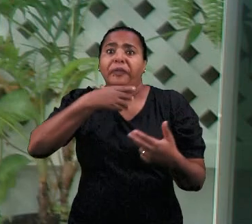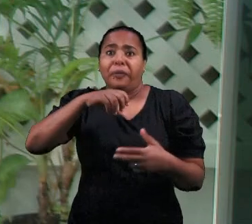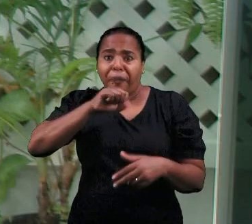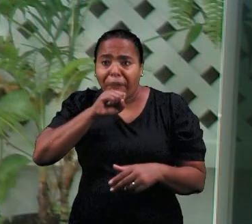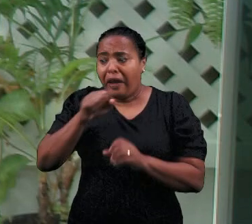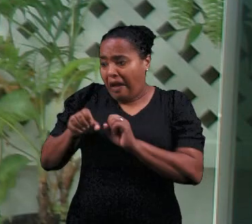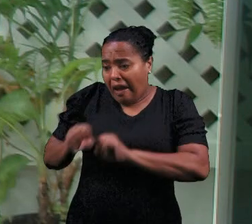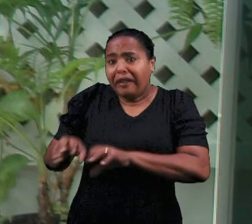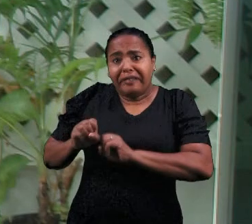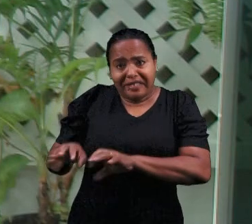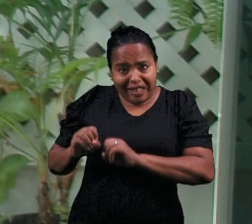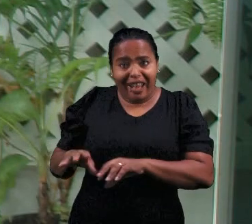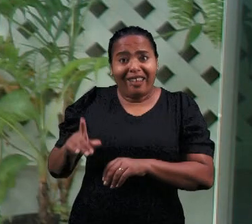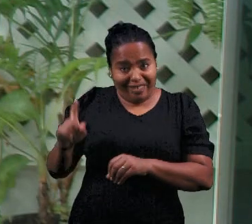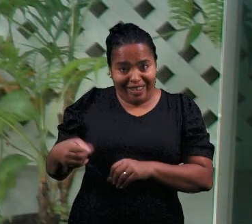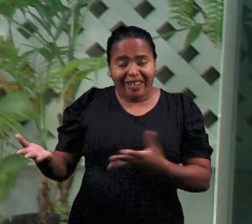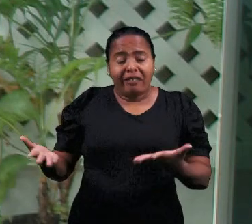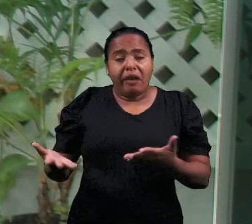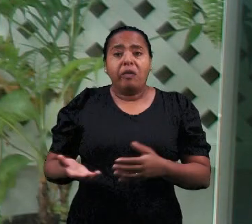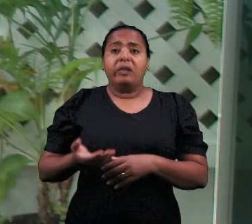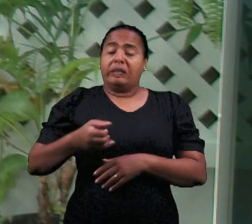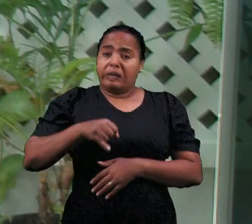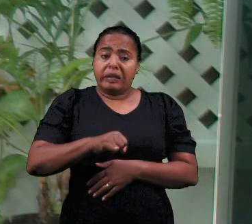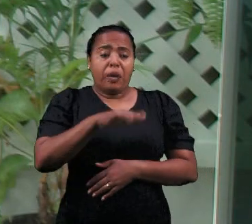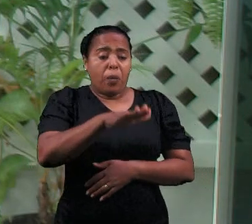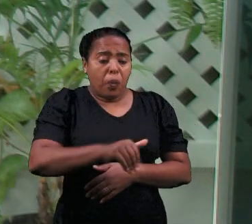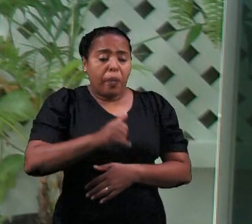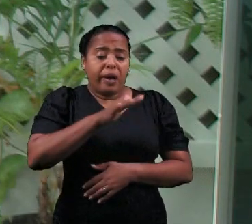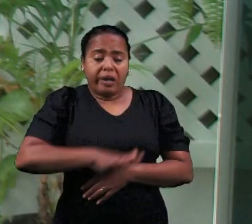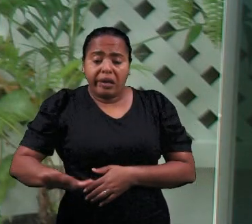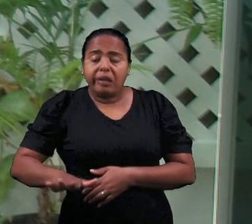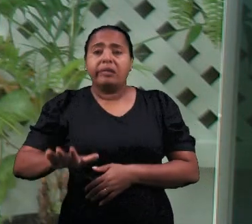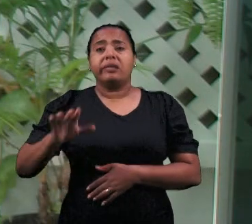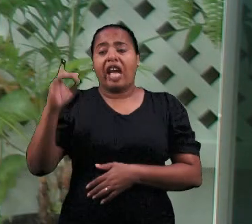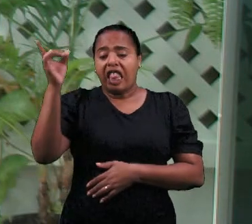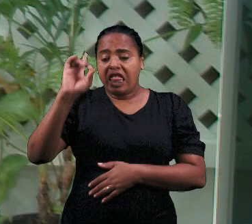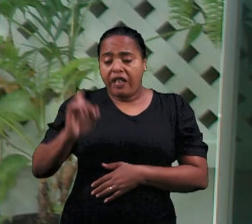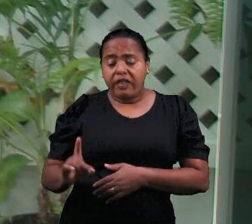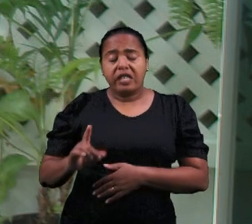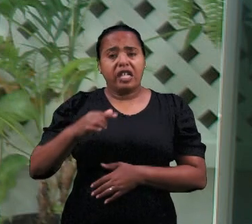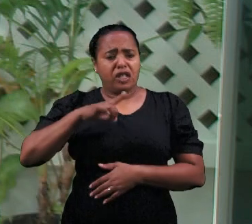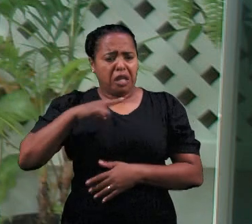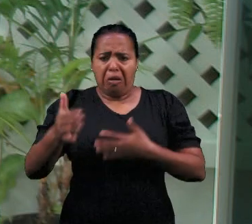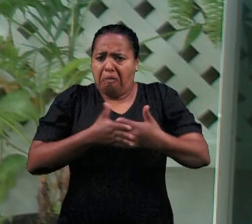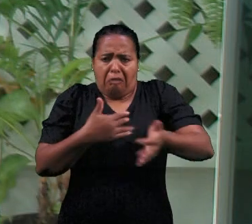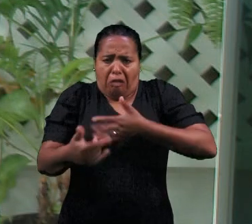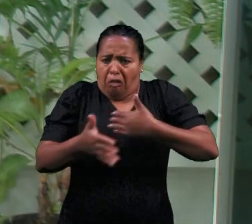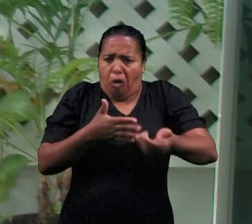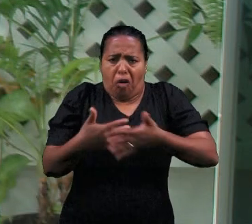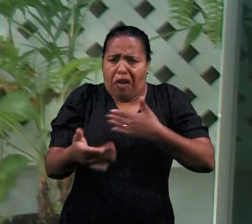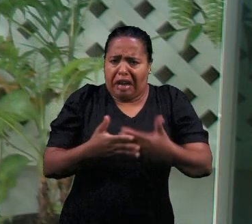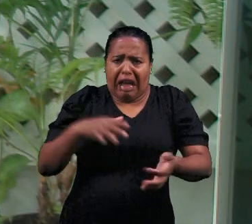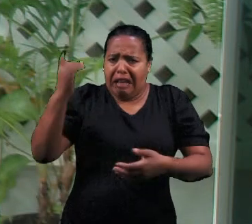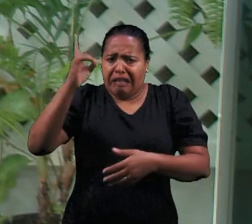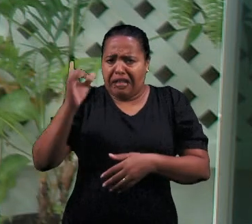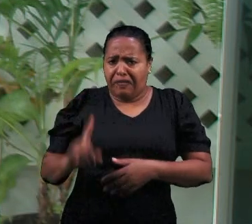a dirigé. Mais quel est le problème? Le parent, c'est pour ça même. C'est pour ça qu'on prend un enfant qui a un